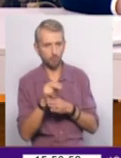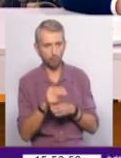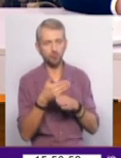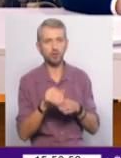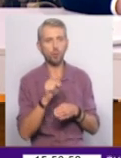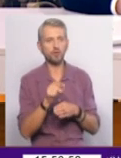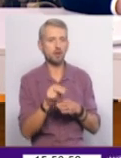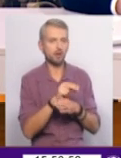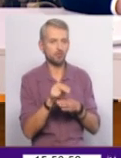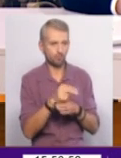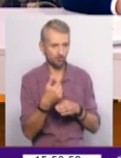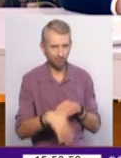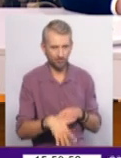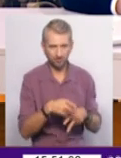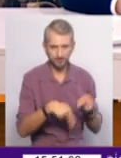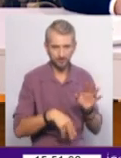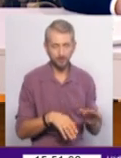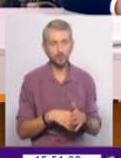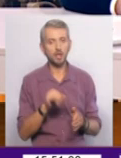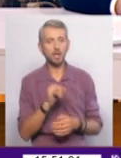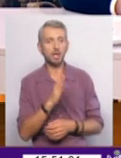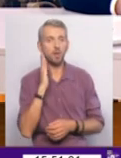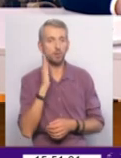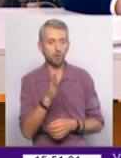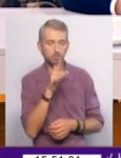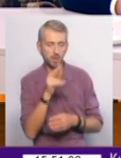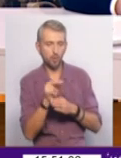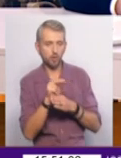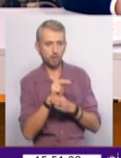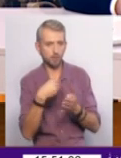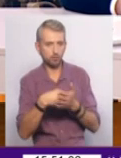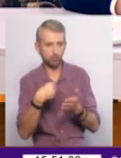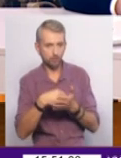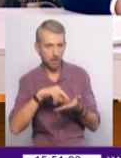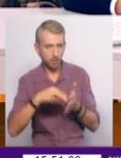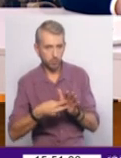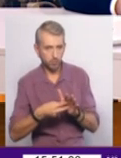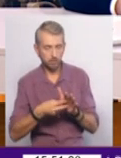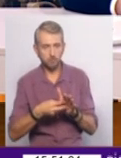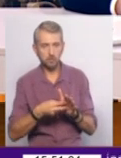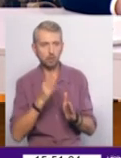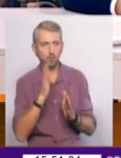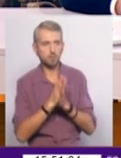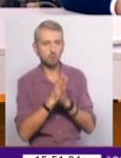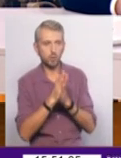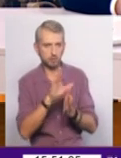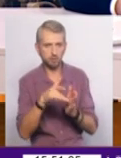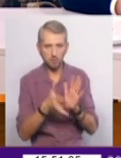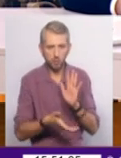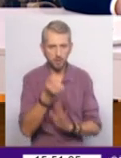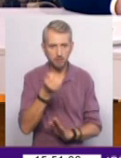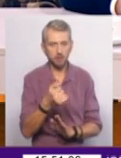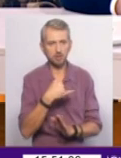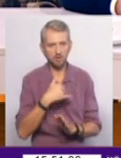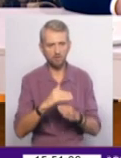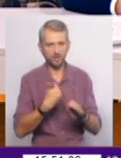вже зроблений, і ми будемо при коригуванні бюджету все ж таки просити місто підтримати нас і виділяти